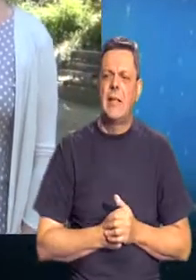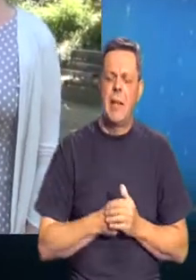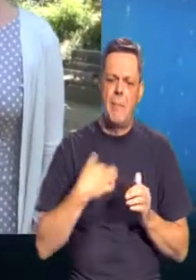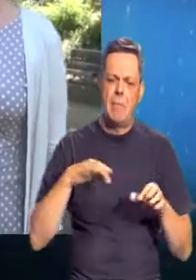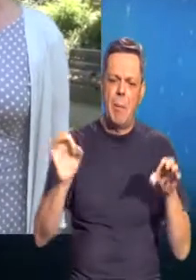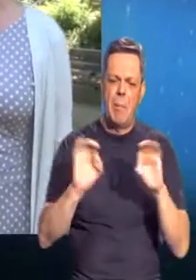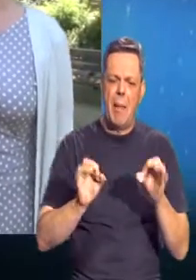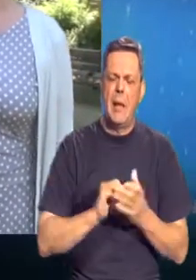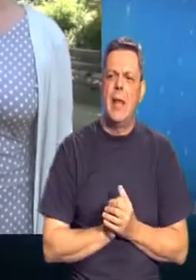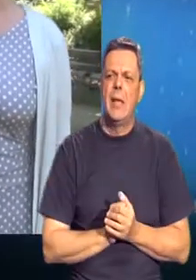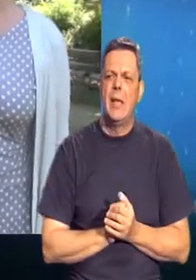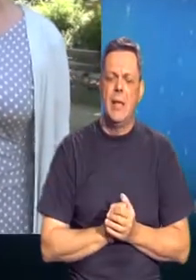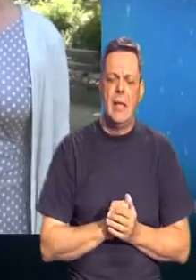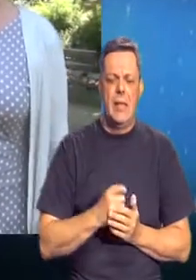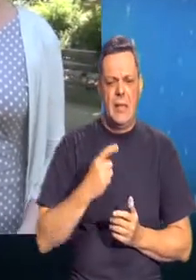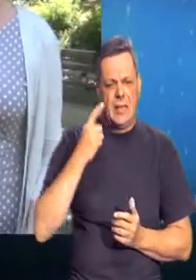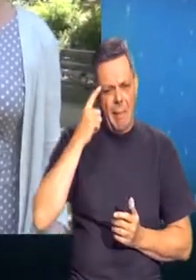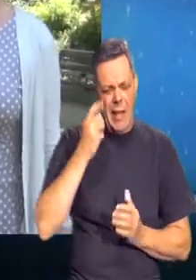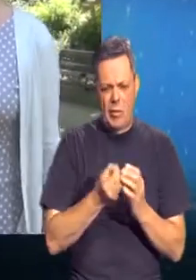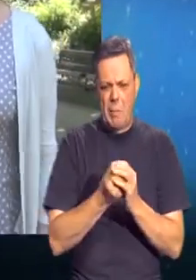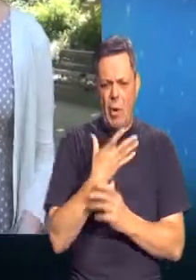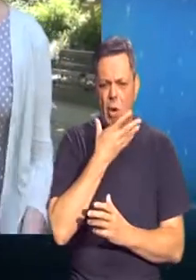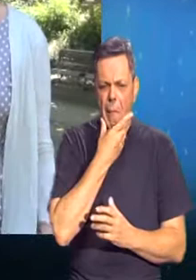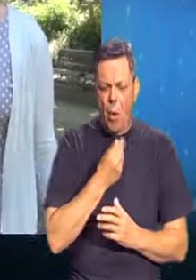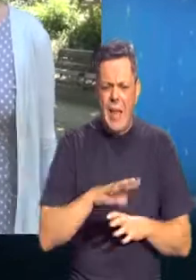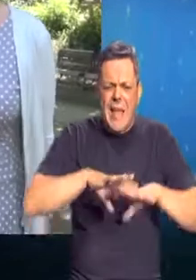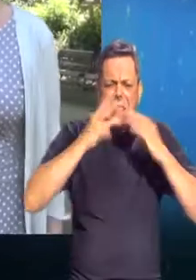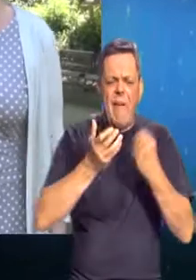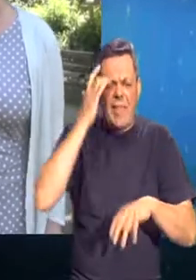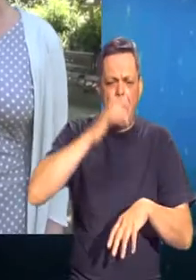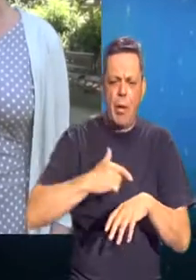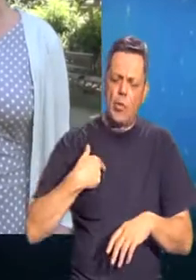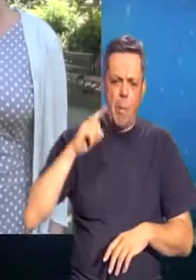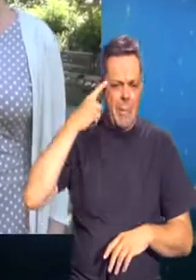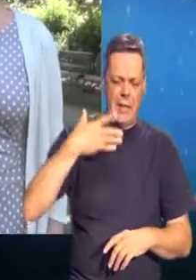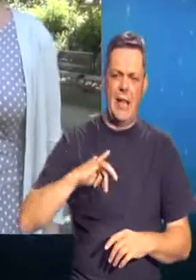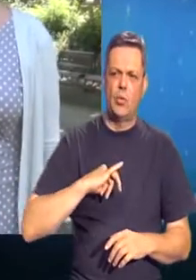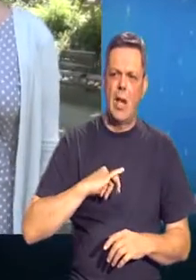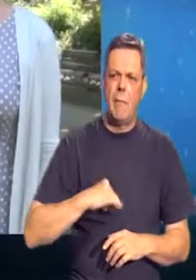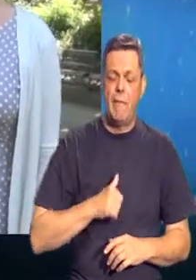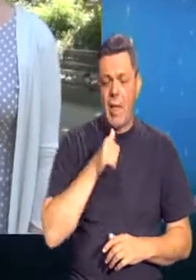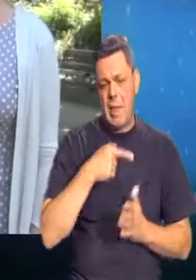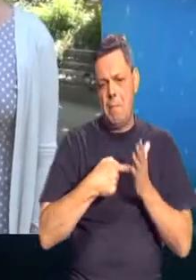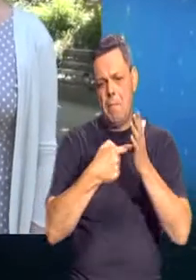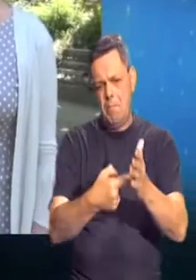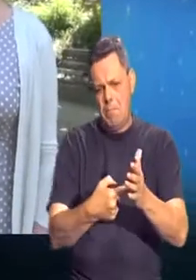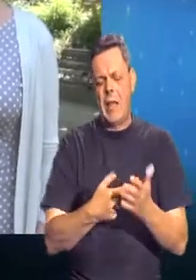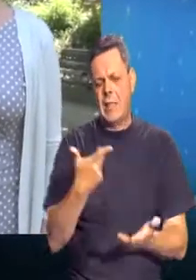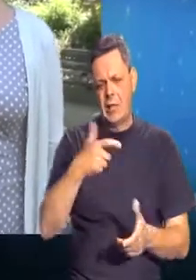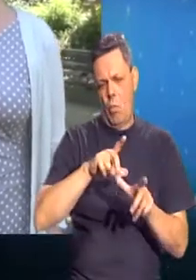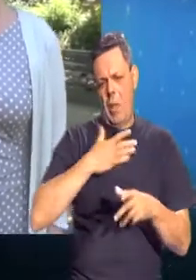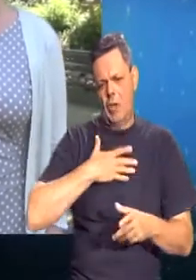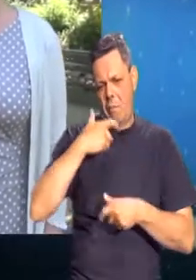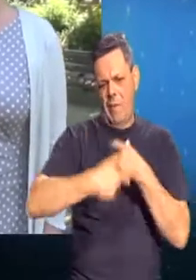Dakle, pripremili smo znamenitosti, prirodne ljepote, sve teme koje smo smatrali zanimljivima i prikazali smo ih